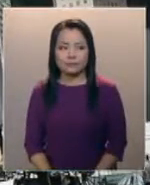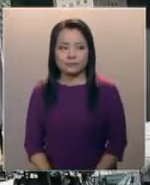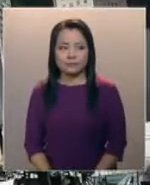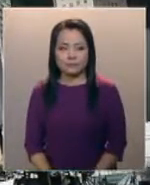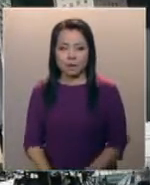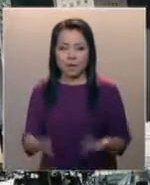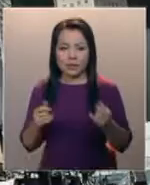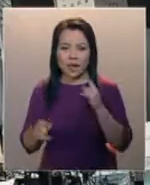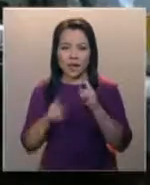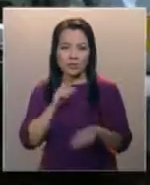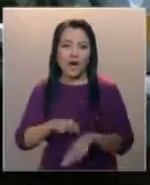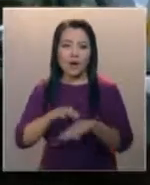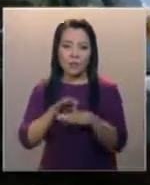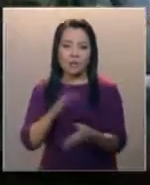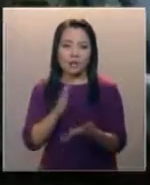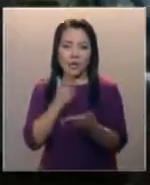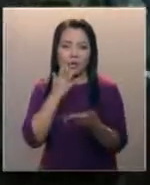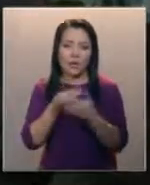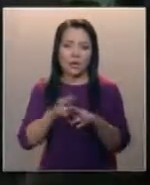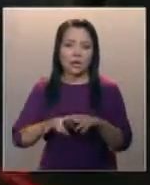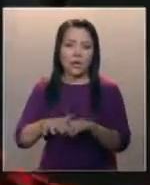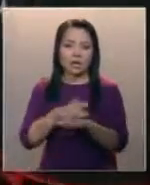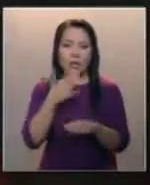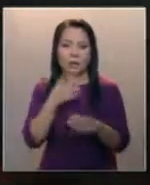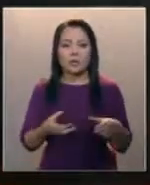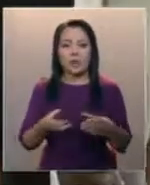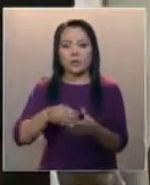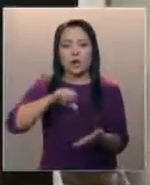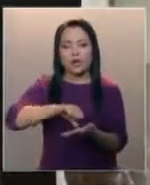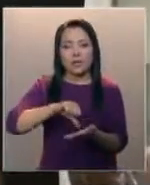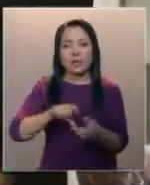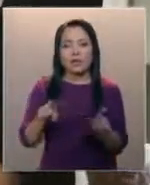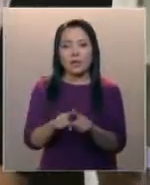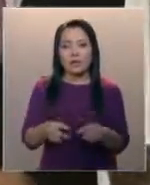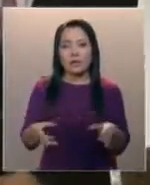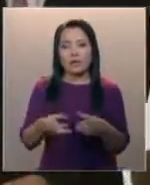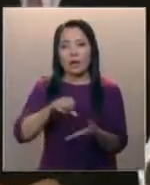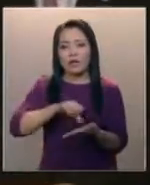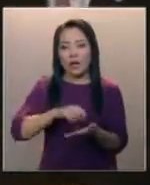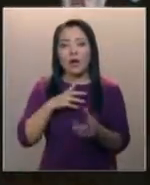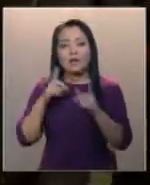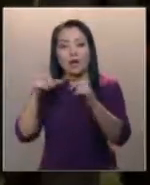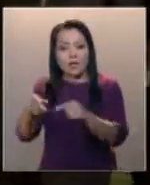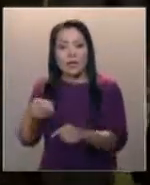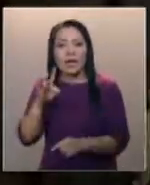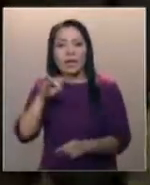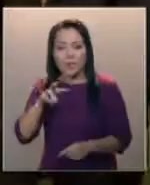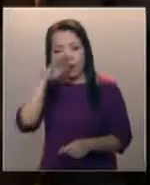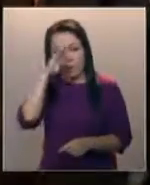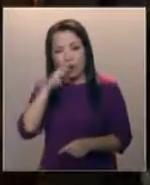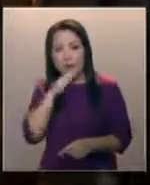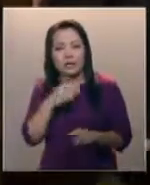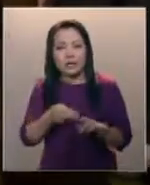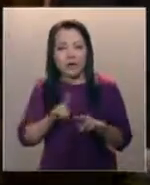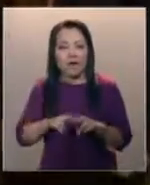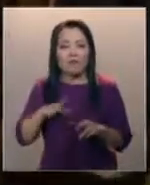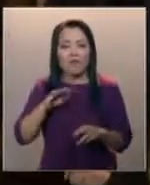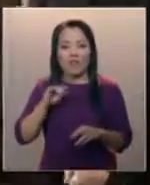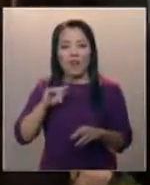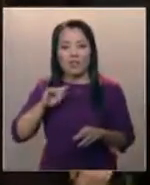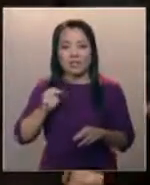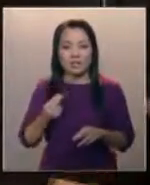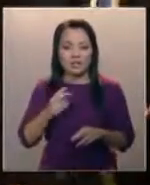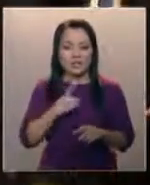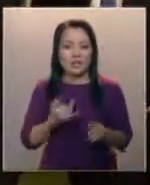Саммиттің басталуына бір сағат уақыт қалғанда Біріккен Ұлттар Ұйымының бас пәтеріне ақшта сапармен жүрген Рим папасы Франциск келіп жетті.